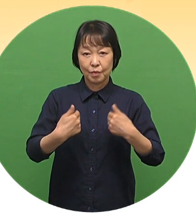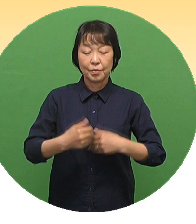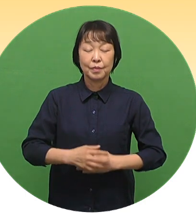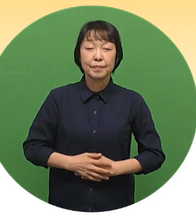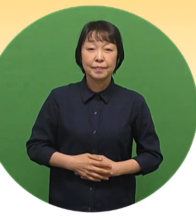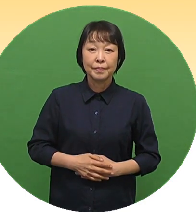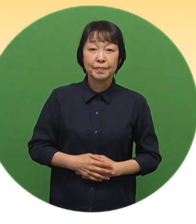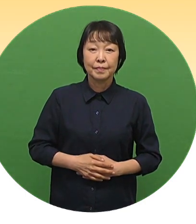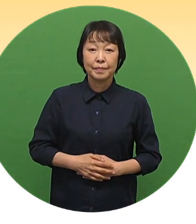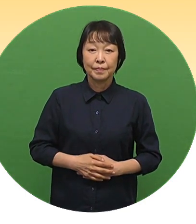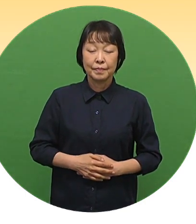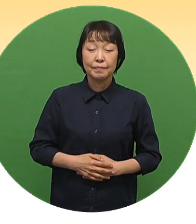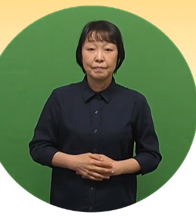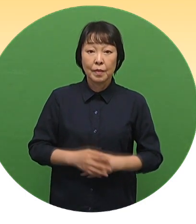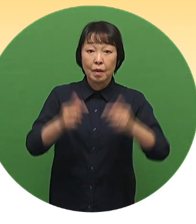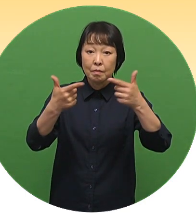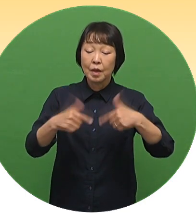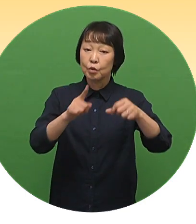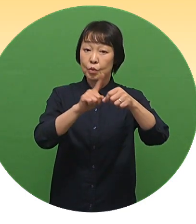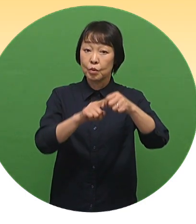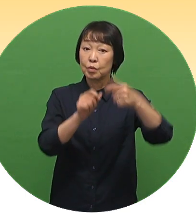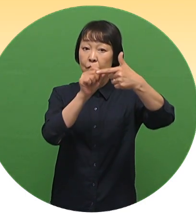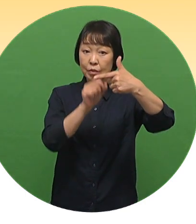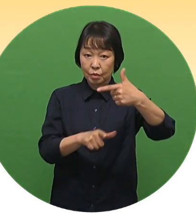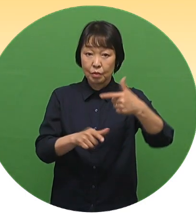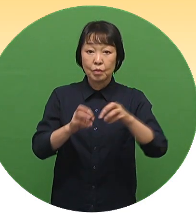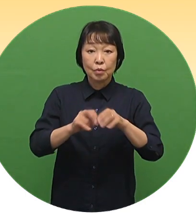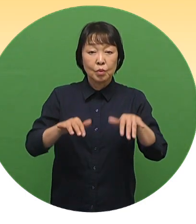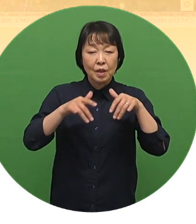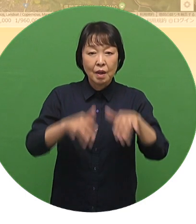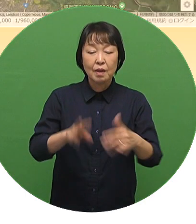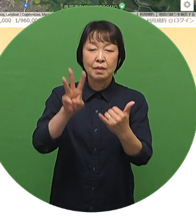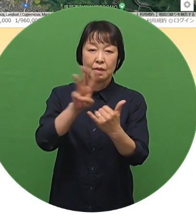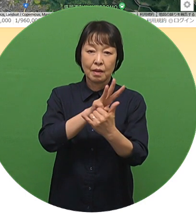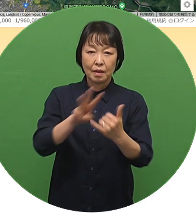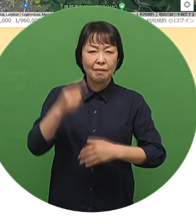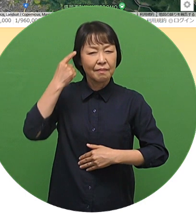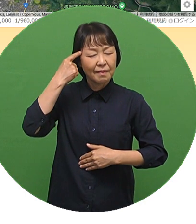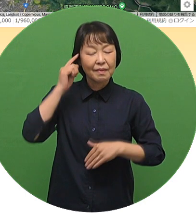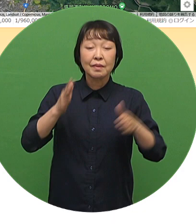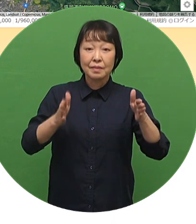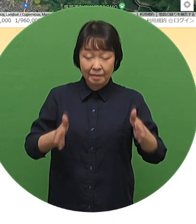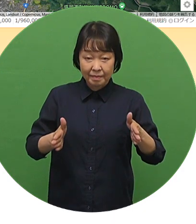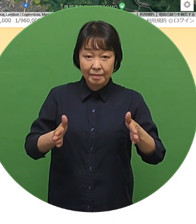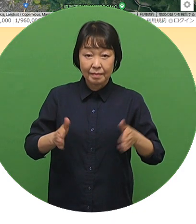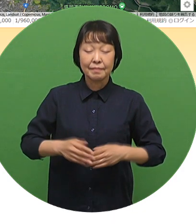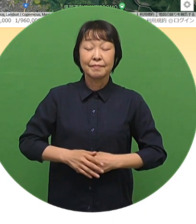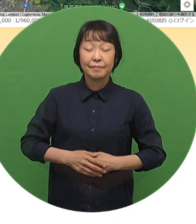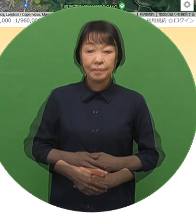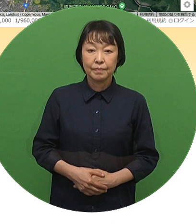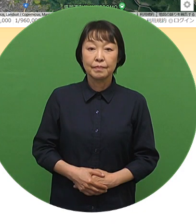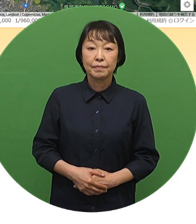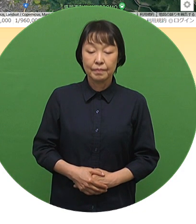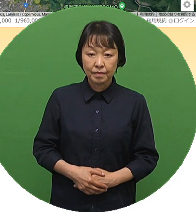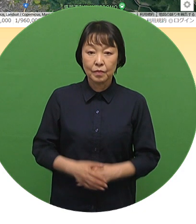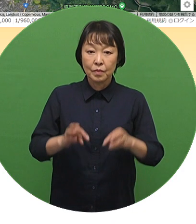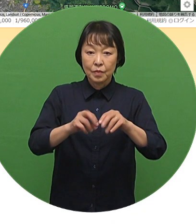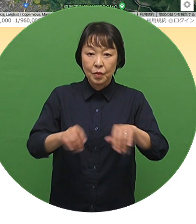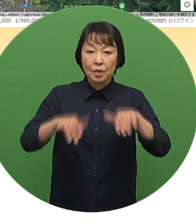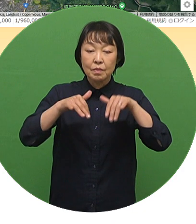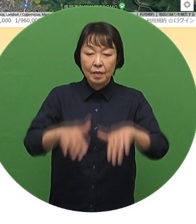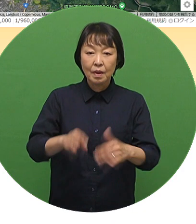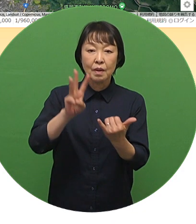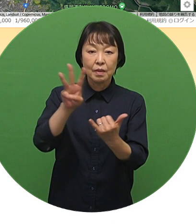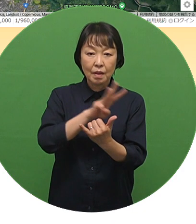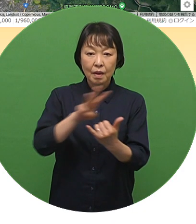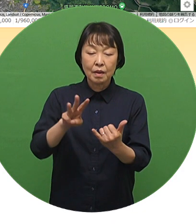避難を心がけましょう。毎年6月は土砂災害防止月間です。県では土砂災